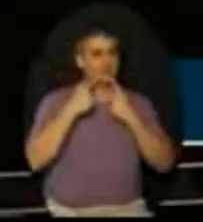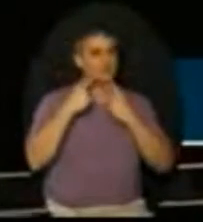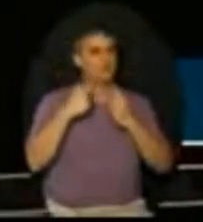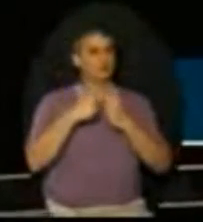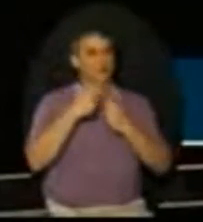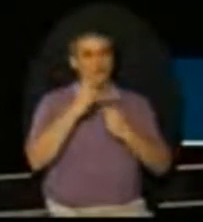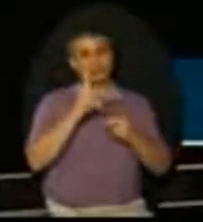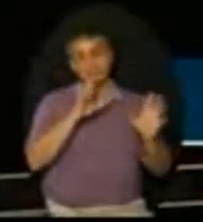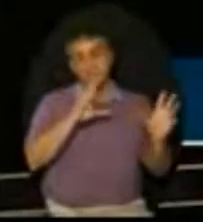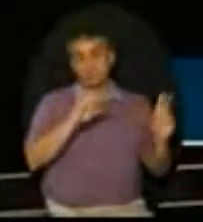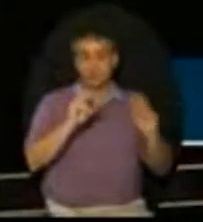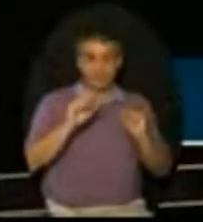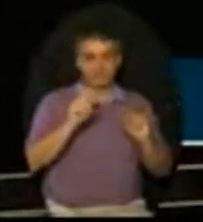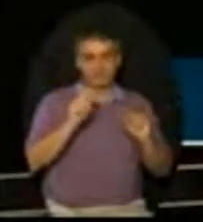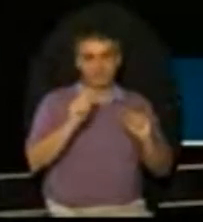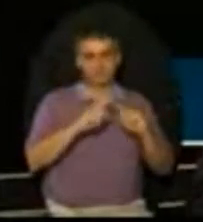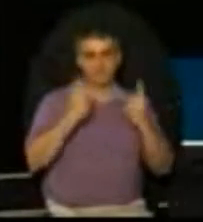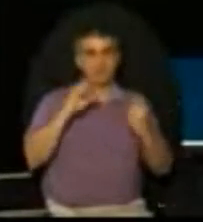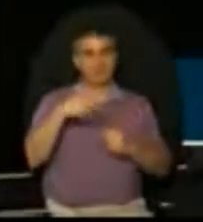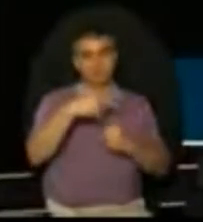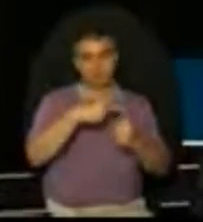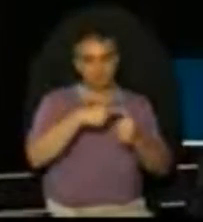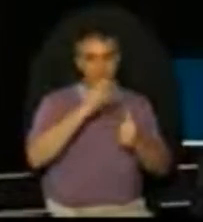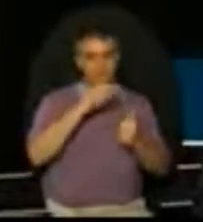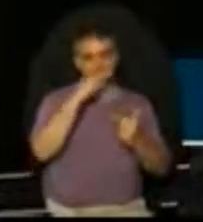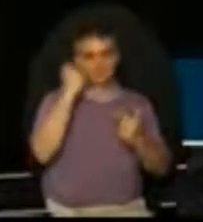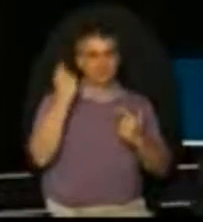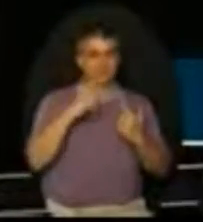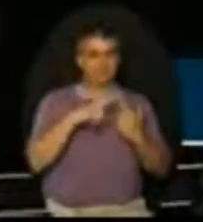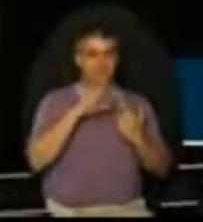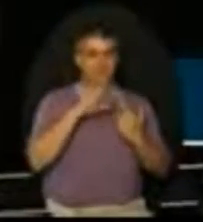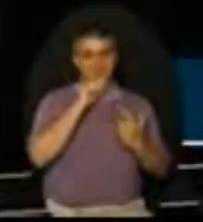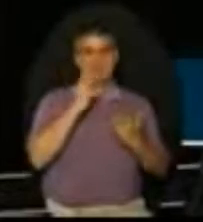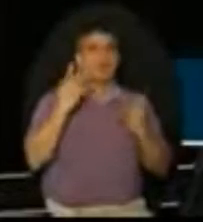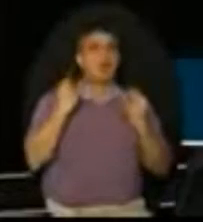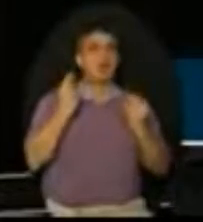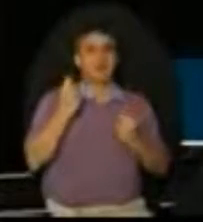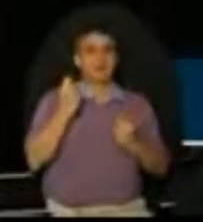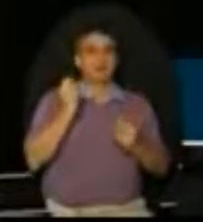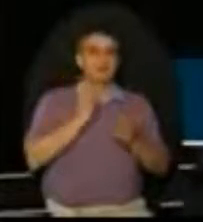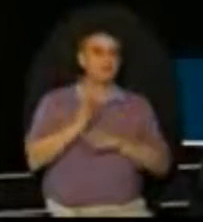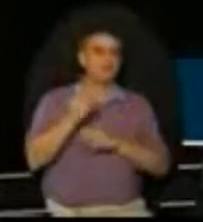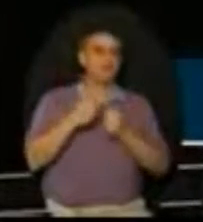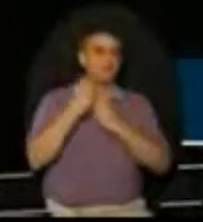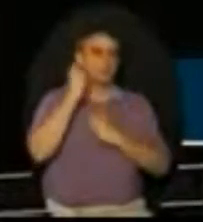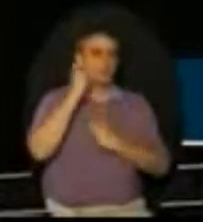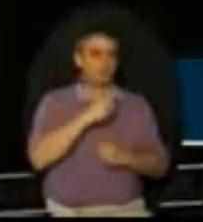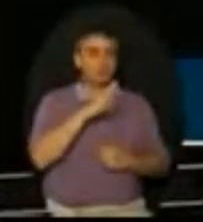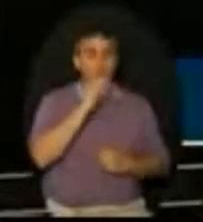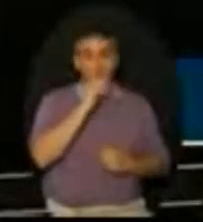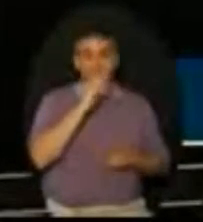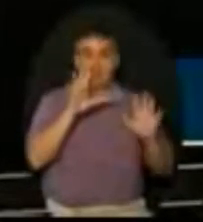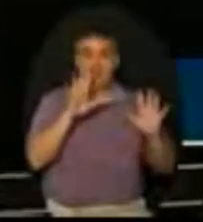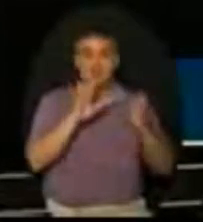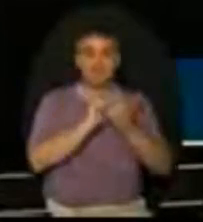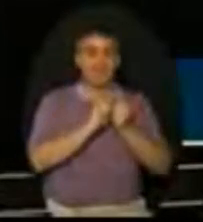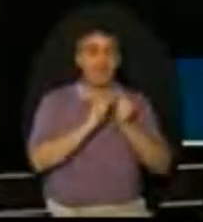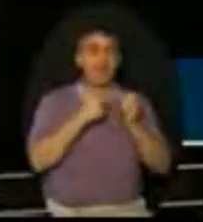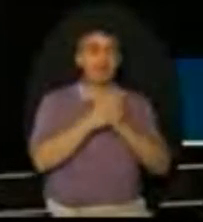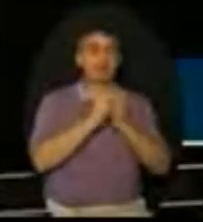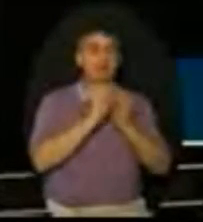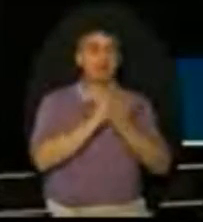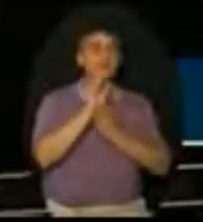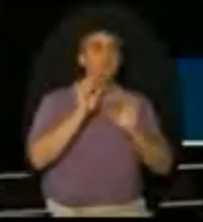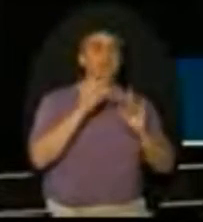לגליזציה, דומה ואך שונה, גם של הזנות וגם של הסמים. גם שם מדברים, אומרים, המון המון כסף הולך לארגוני פשע. מדברים על בין 10 ל-14 מיליארד